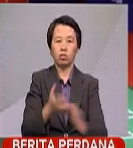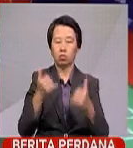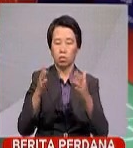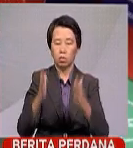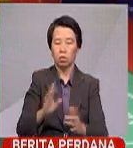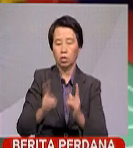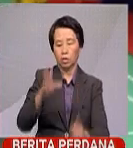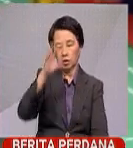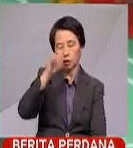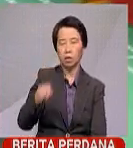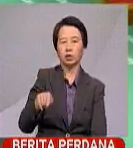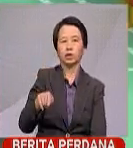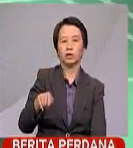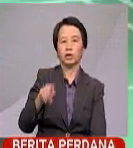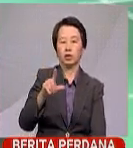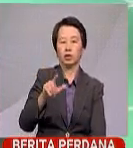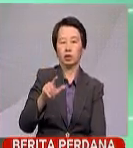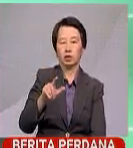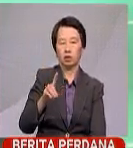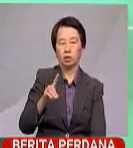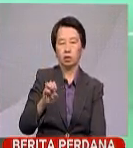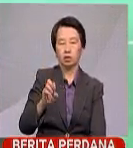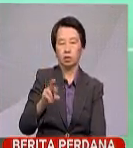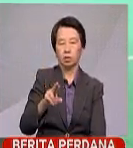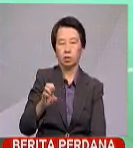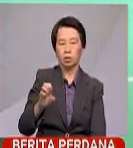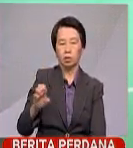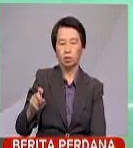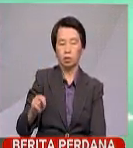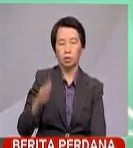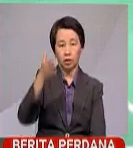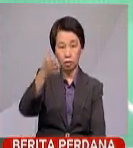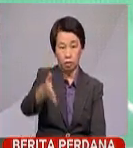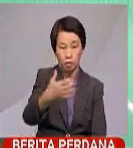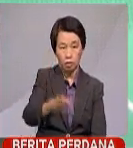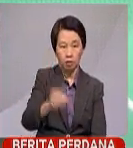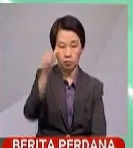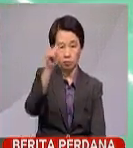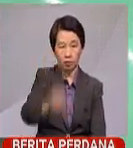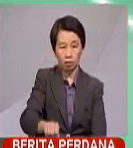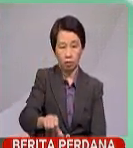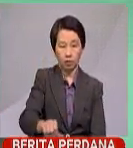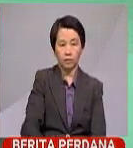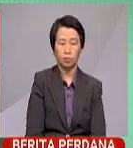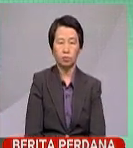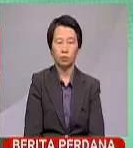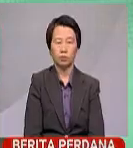perseorangan lelaki profesional negara Liu Darren untuk melangkah lebih jauh selepas menumpaskannya.